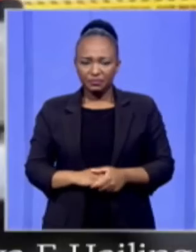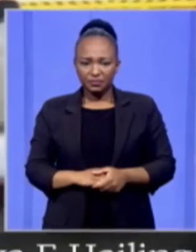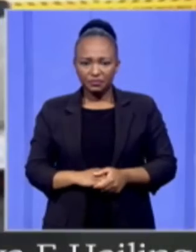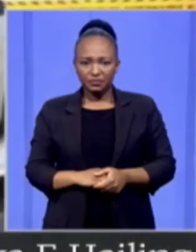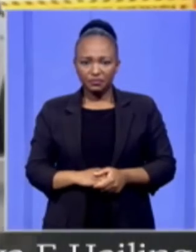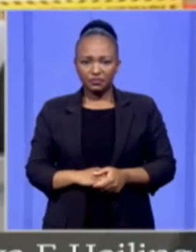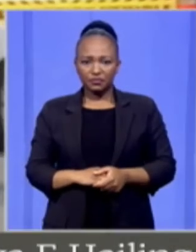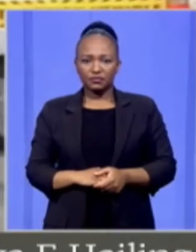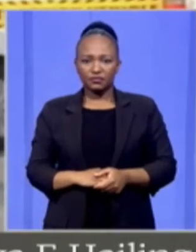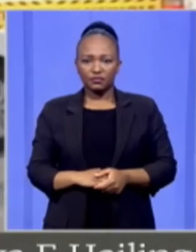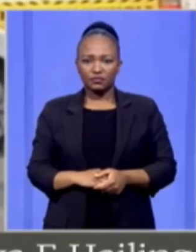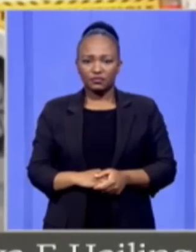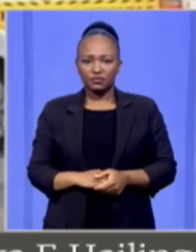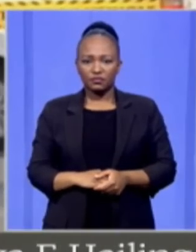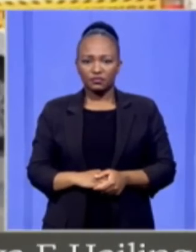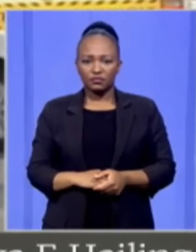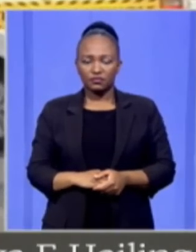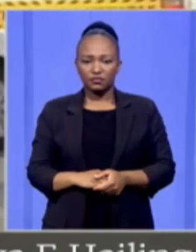News, Johannesburg.